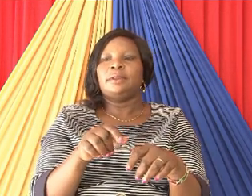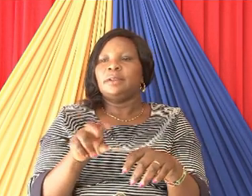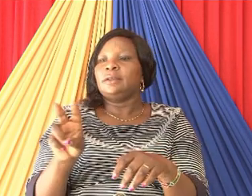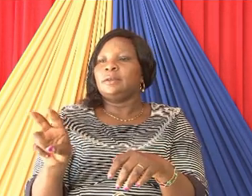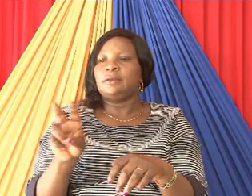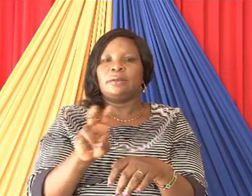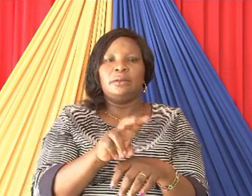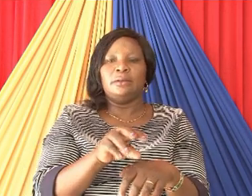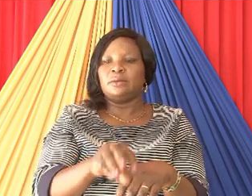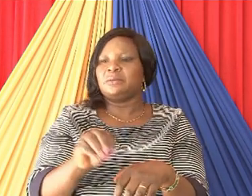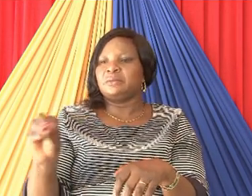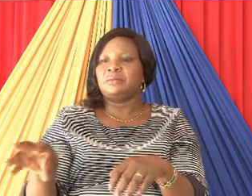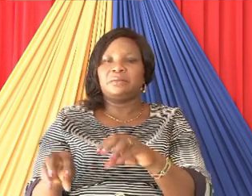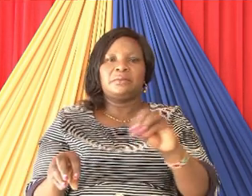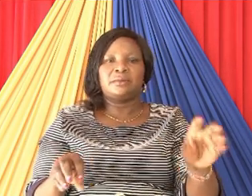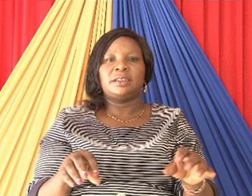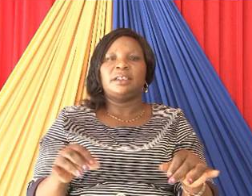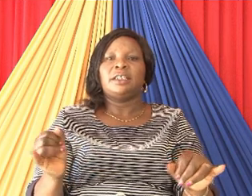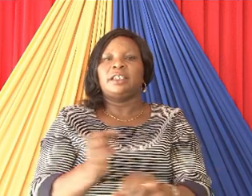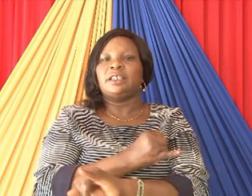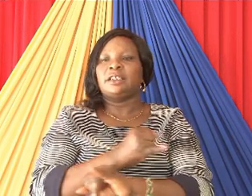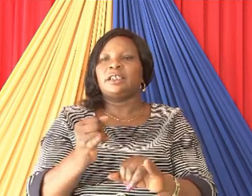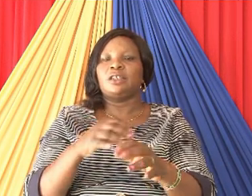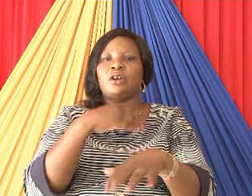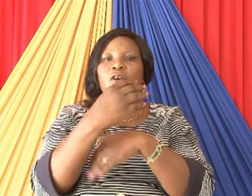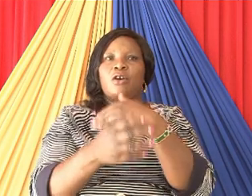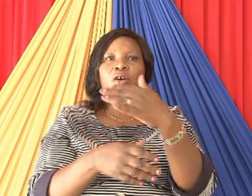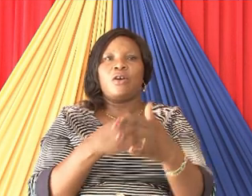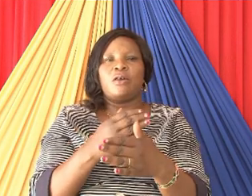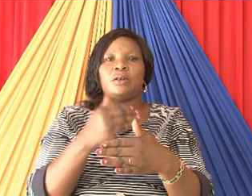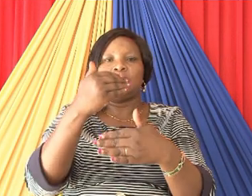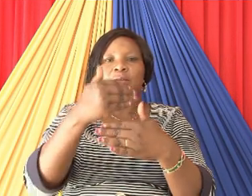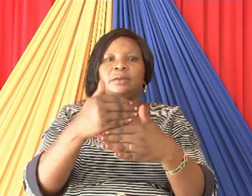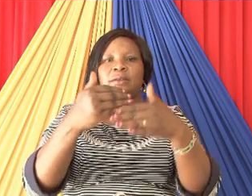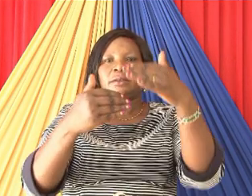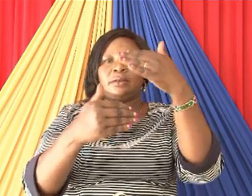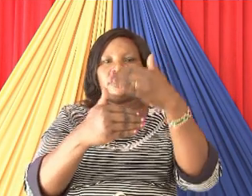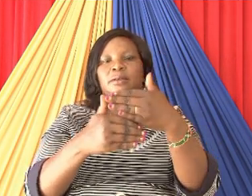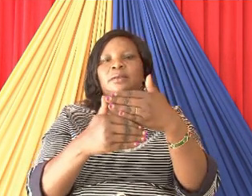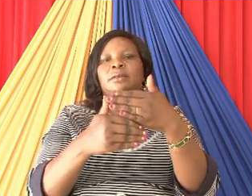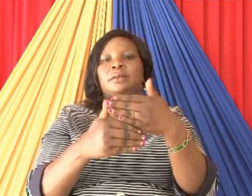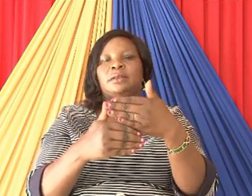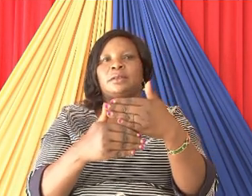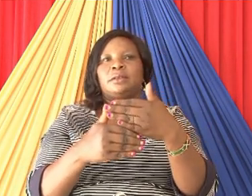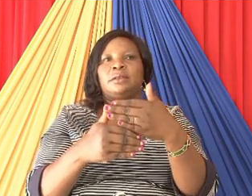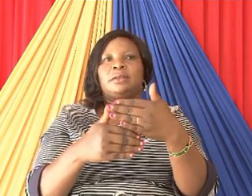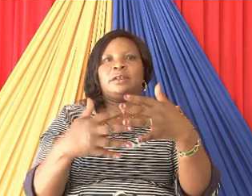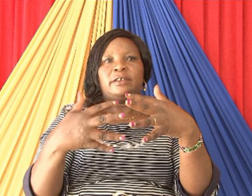mawe, akatengeneza vizuri na hata mnara katikati ya ile shamba. Na